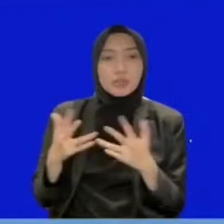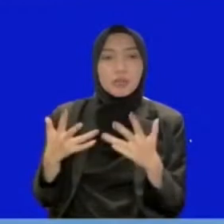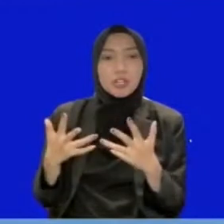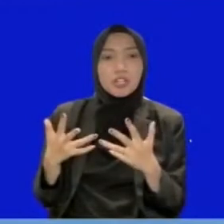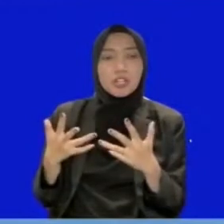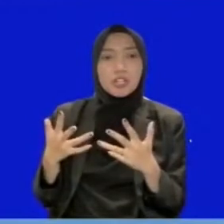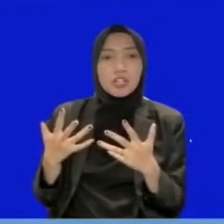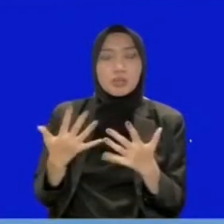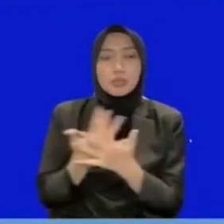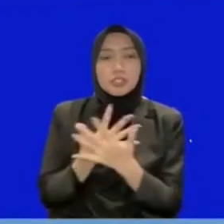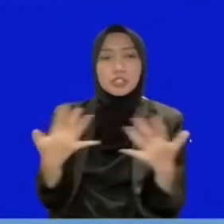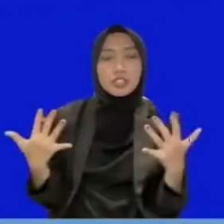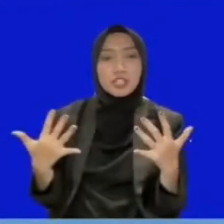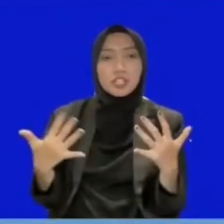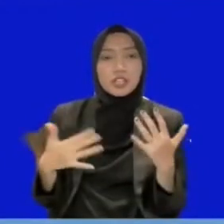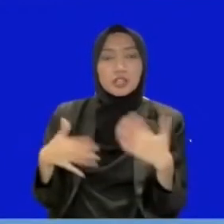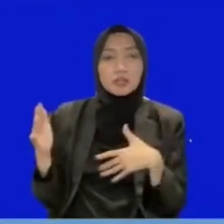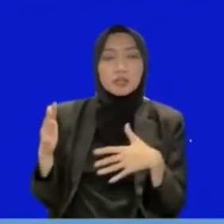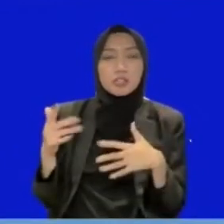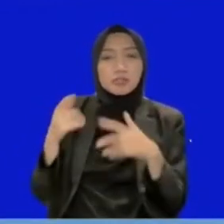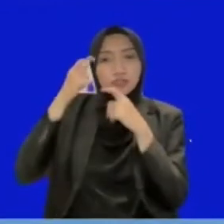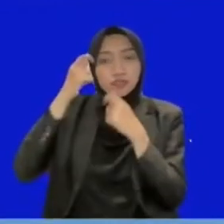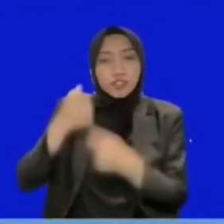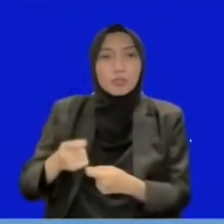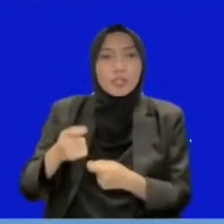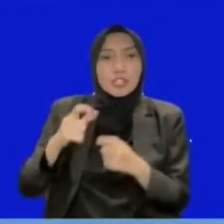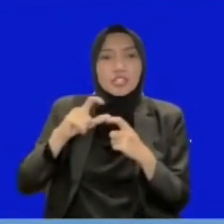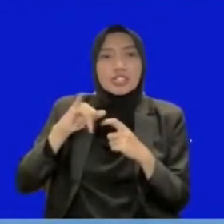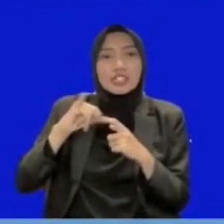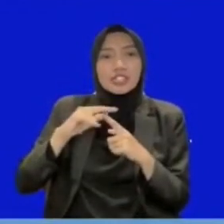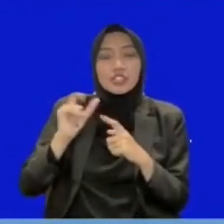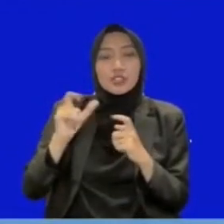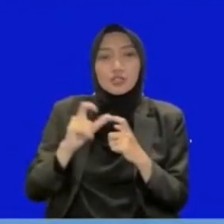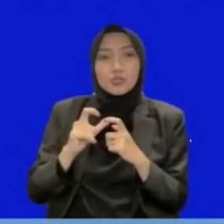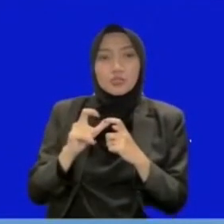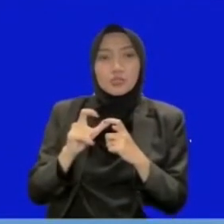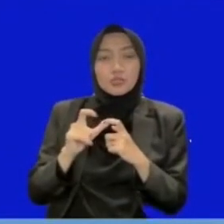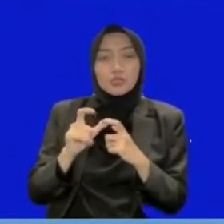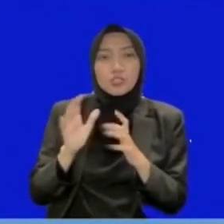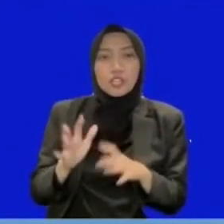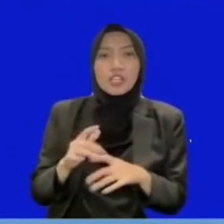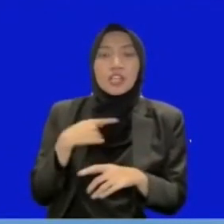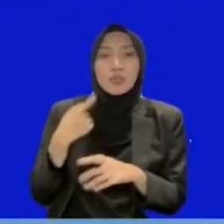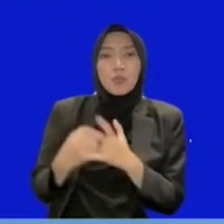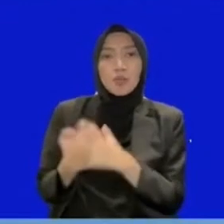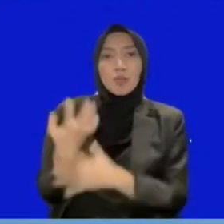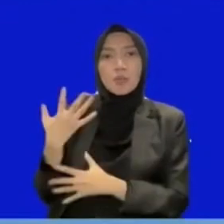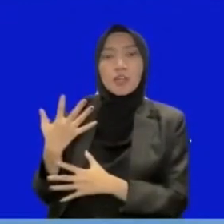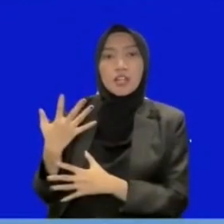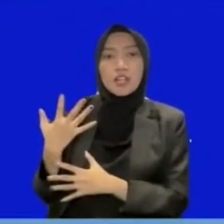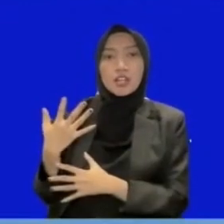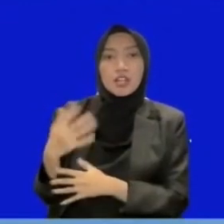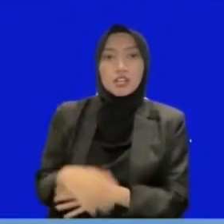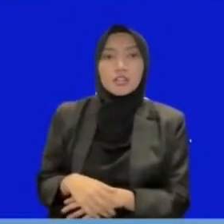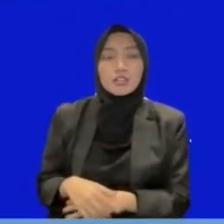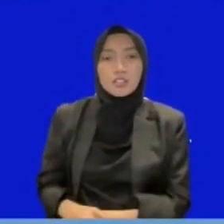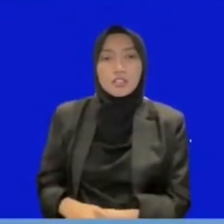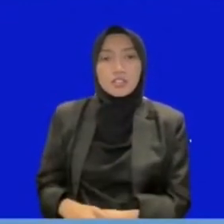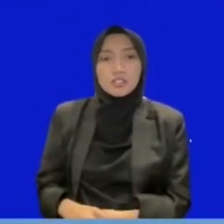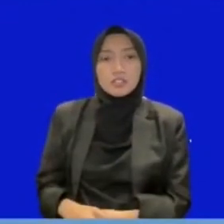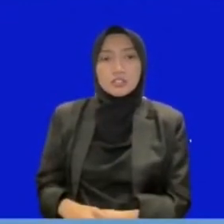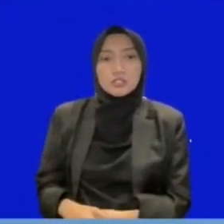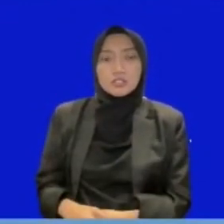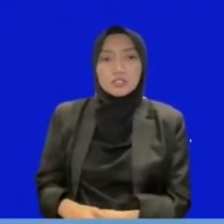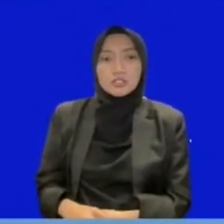biar masyarakat tuh lebih menghargai situs gitu dengan mengaktifkan mereka. Makanya kita ingin mengembangkan OPK di KCBN Sangiran